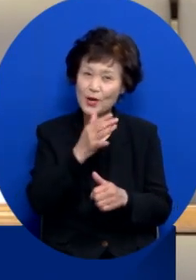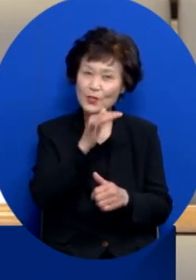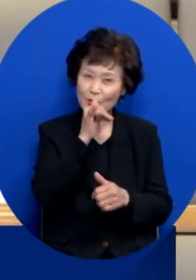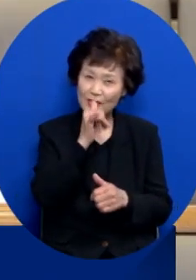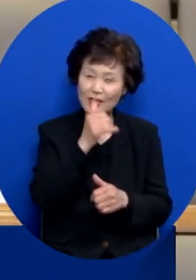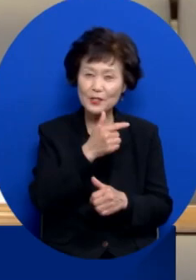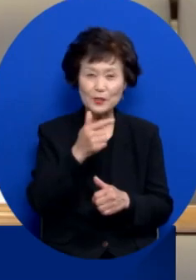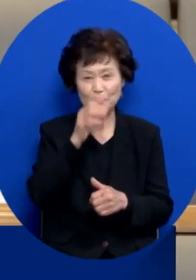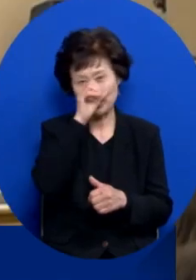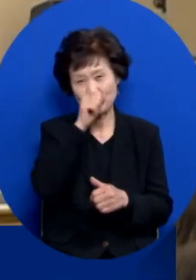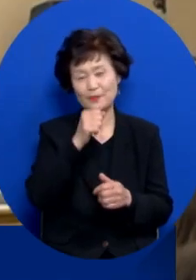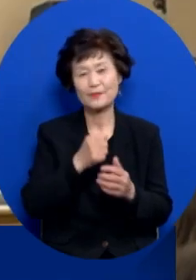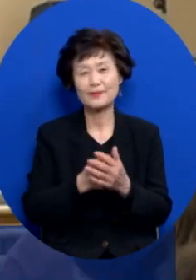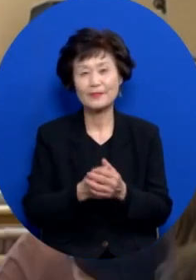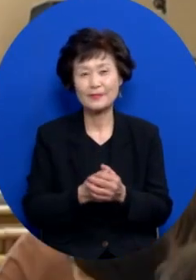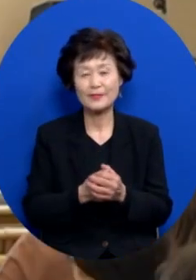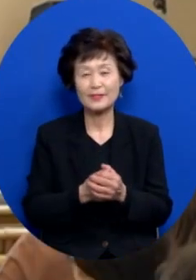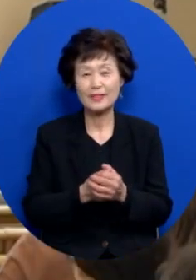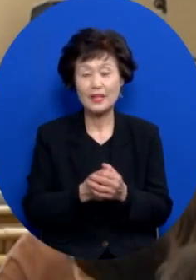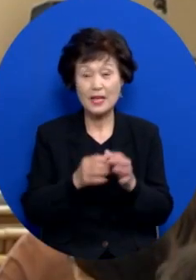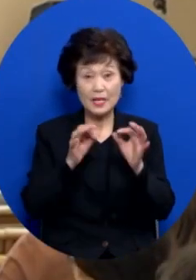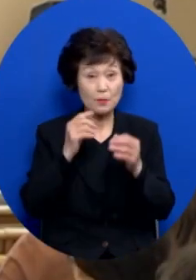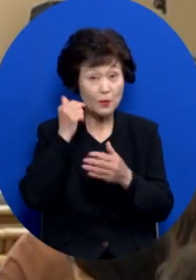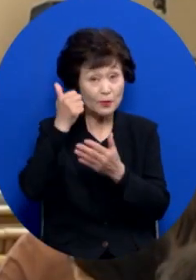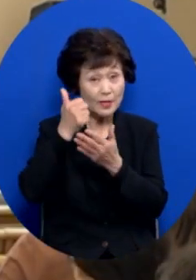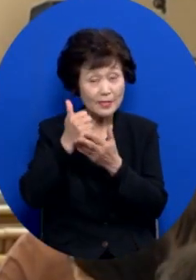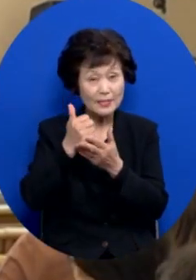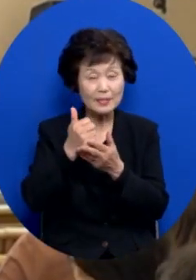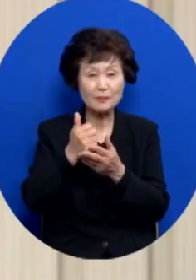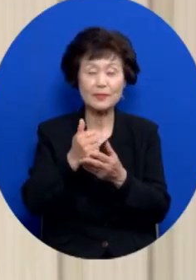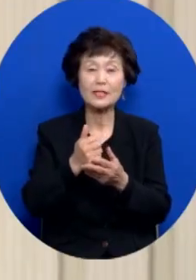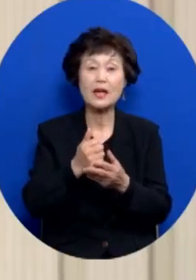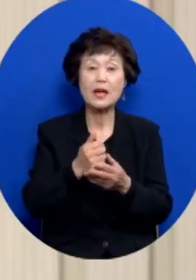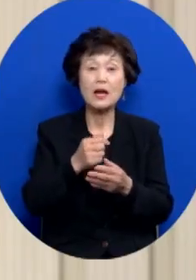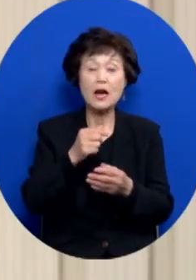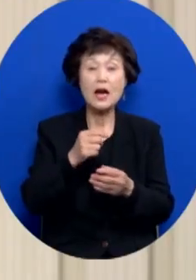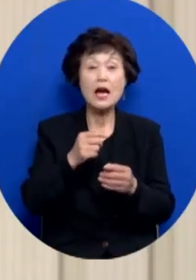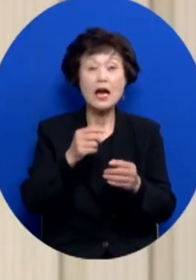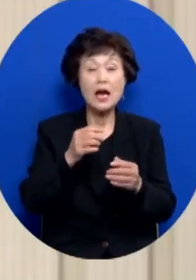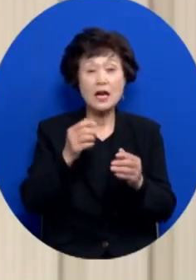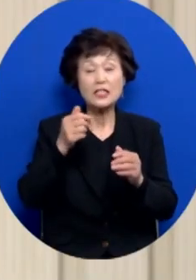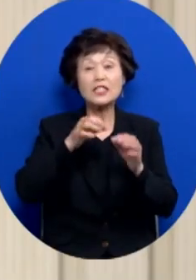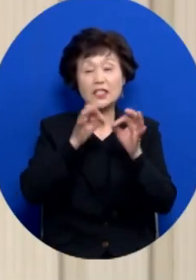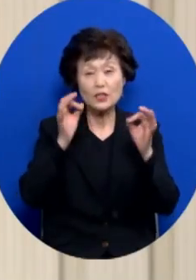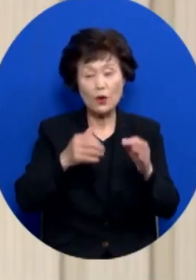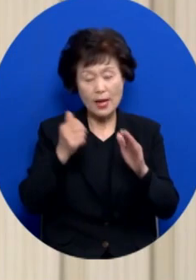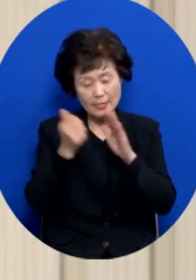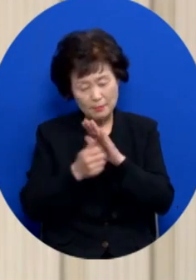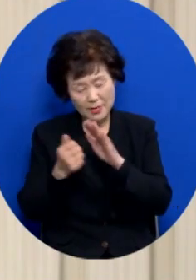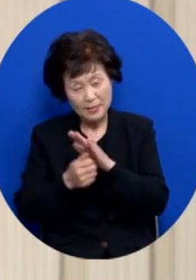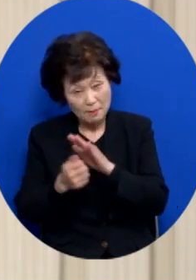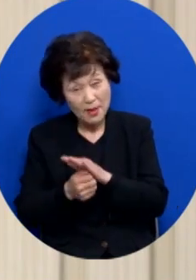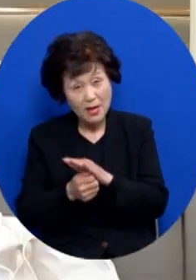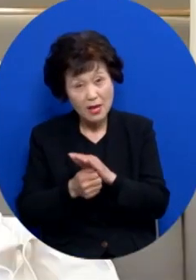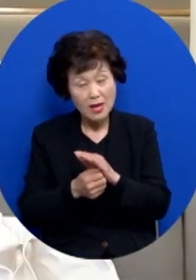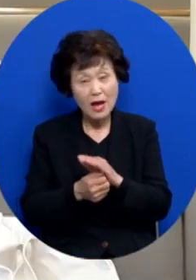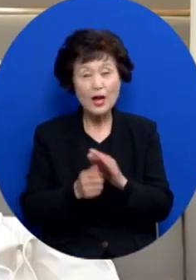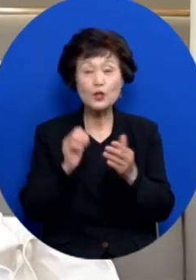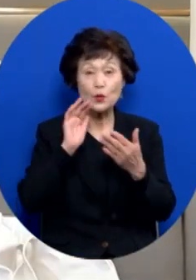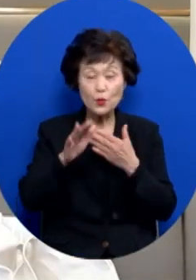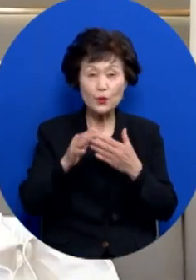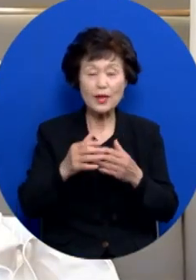배운 것 중에 가장 큰 것입니다. 김영철 목사는 하나의 교회가 걸어온 시행착오를 통해 건강한 교회가